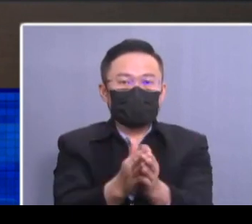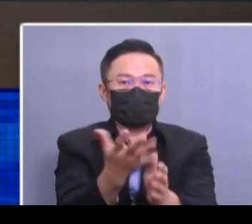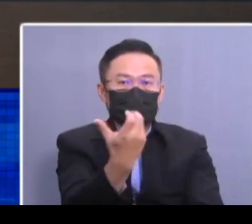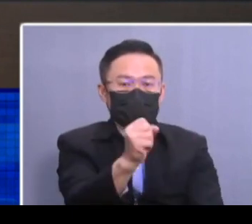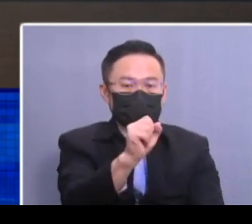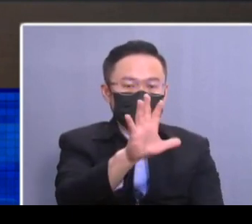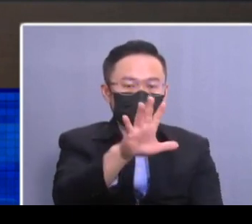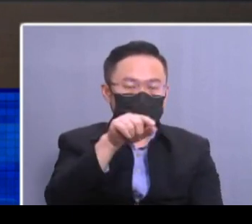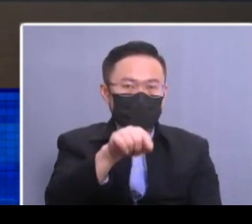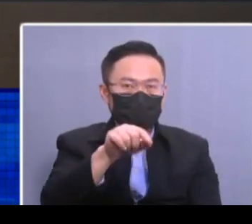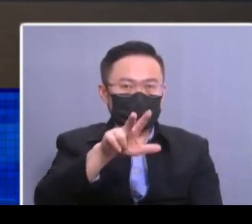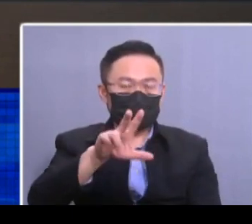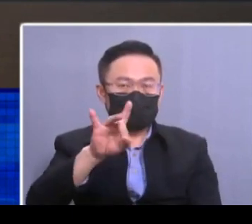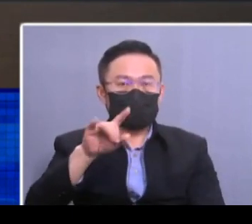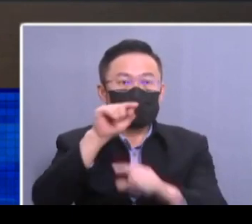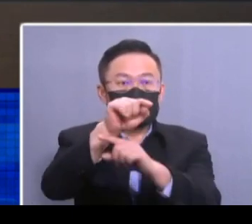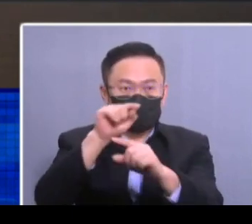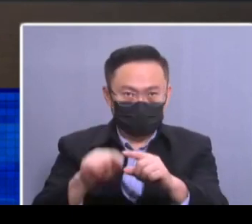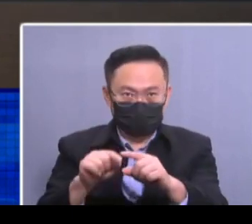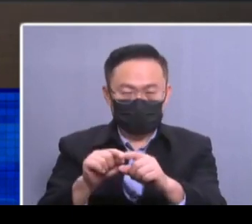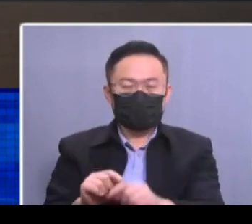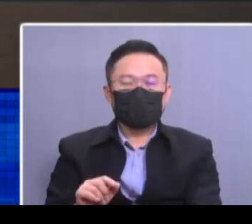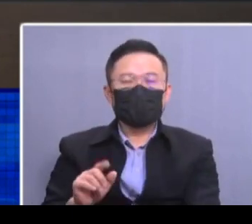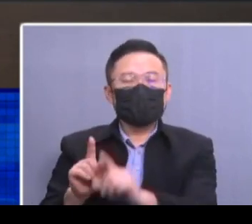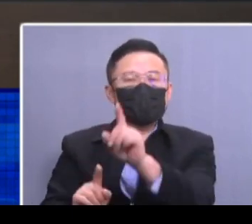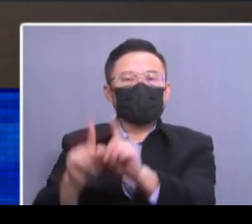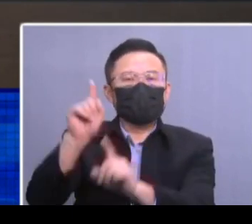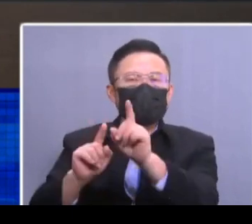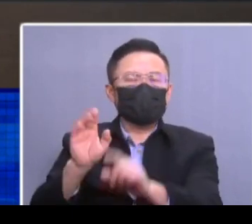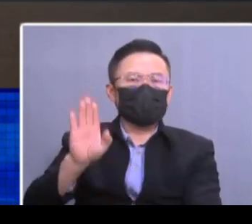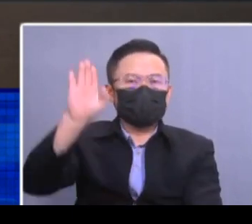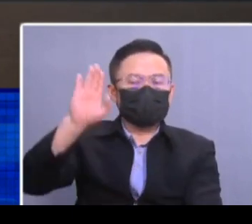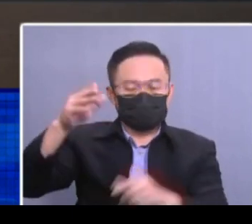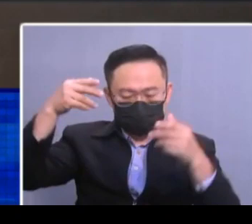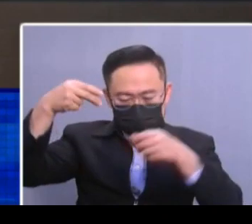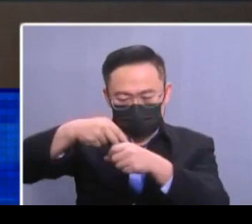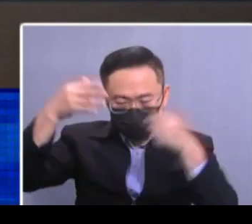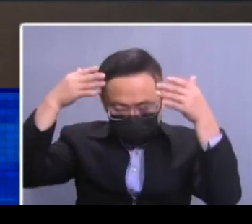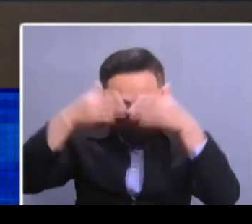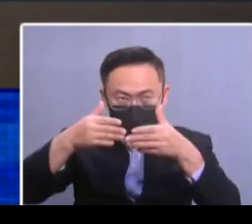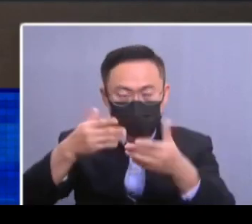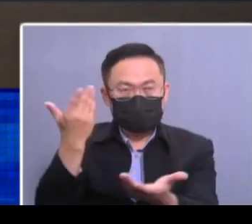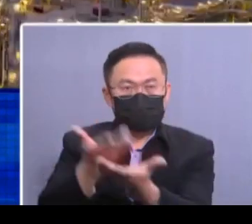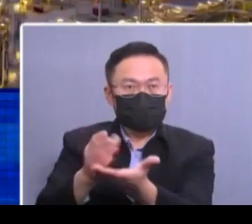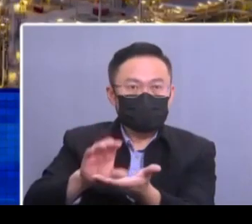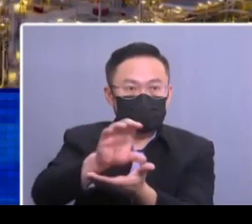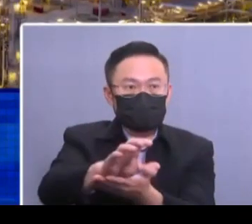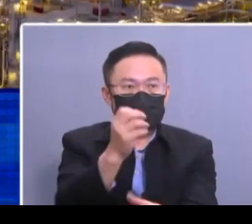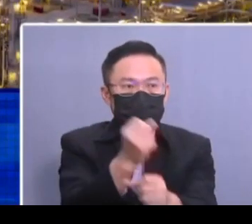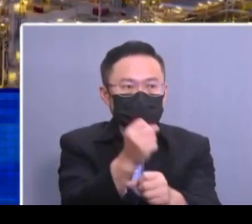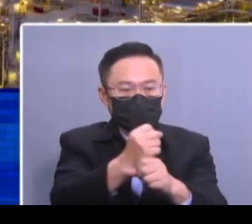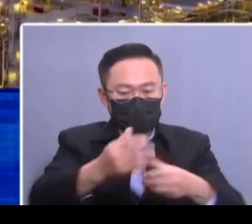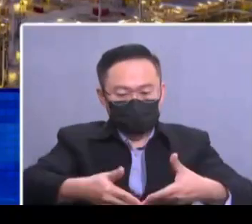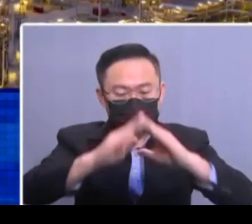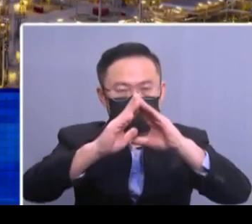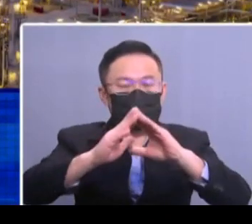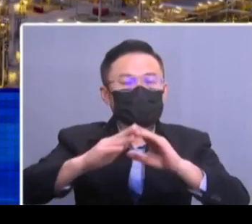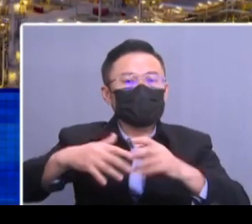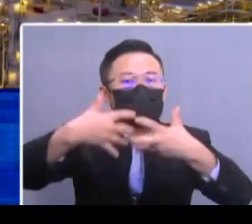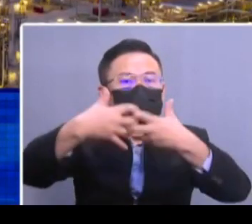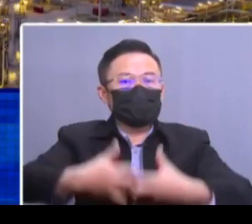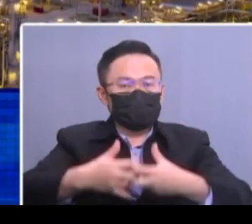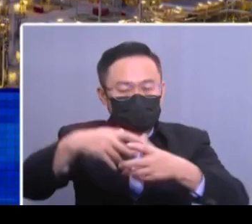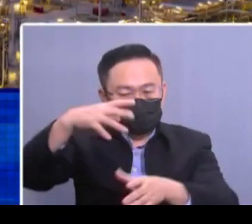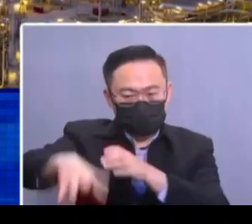8%คุณทั้งหมดของแท้ตสำหรับเงินลงทุนของบริษัทก็จะนำไปใช้เฉพาะเพื่อการพัฒนาและก่อสร้างโรงงานปิโตรเคมี